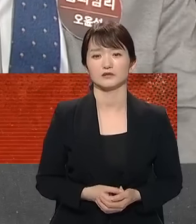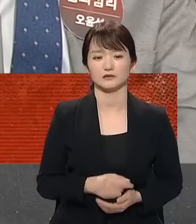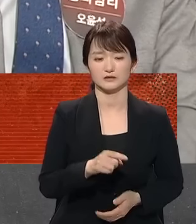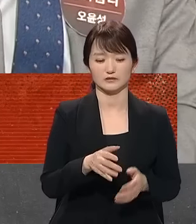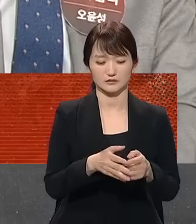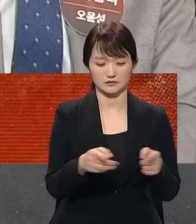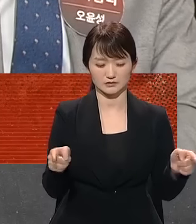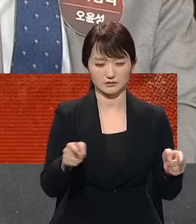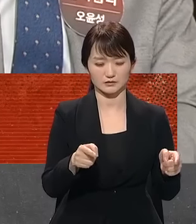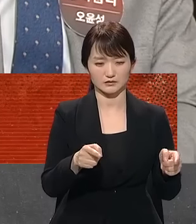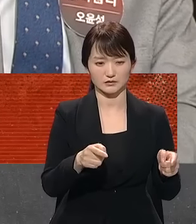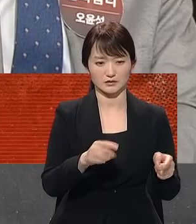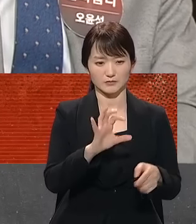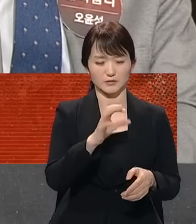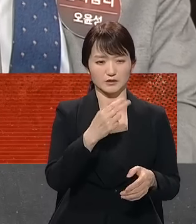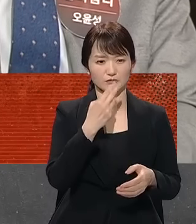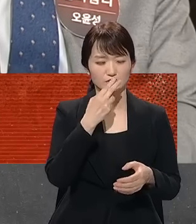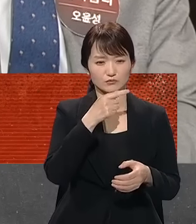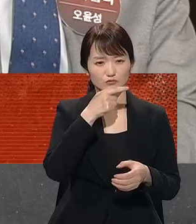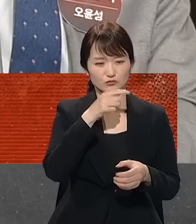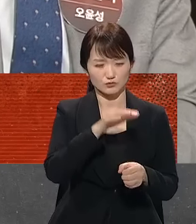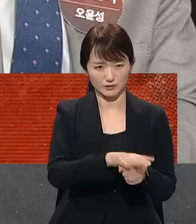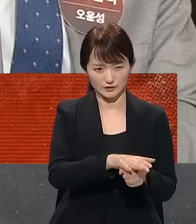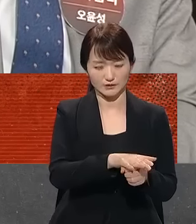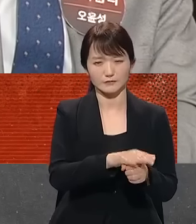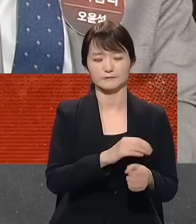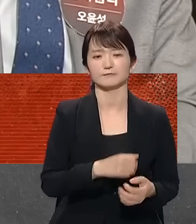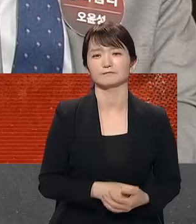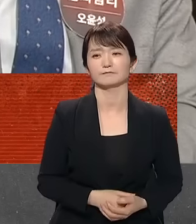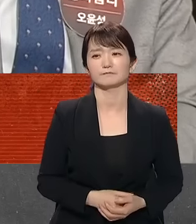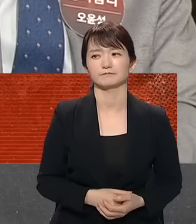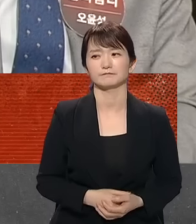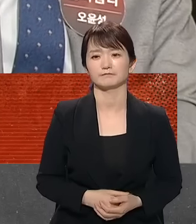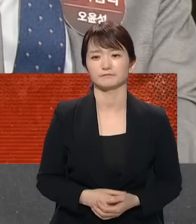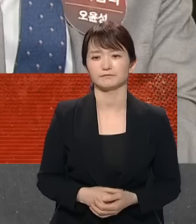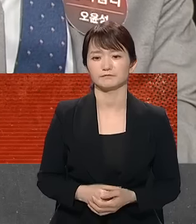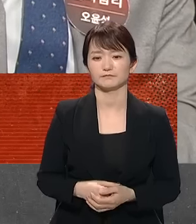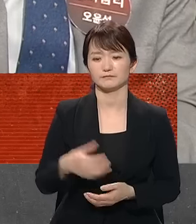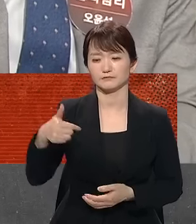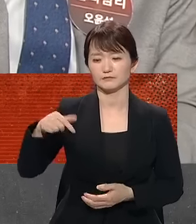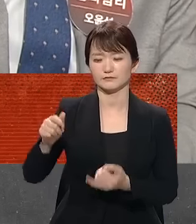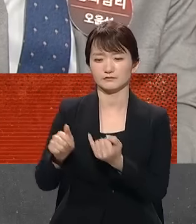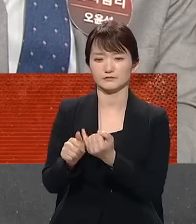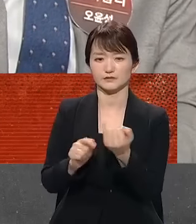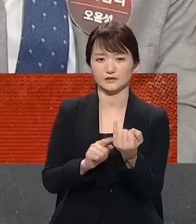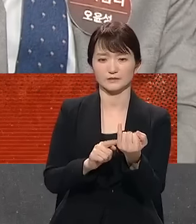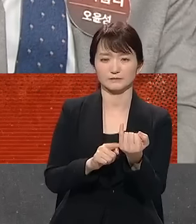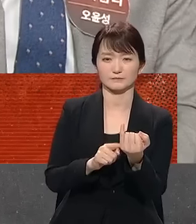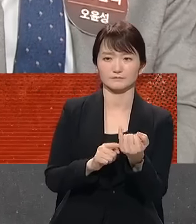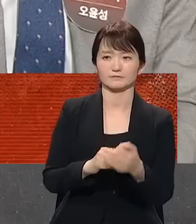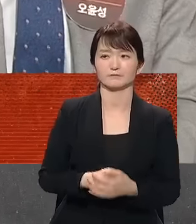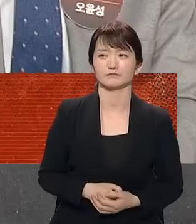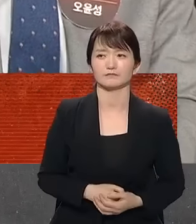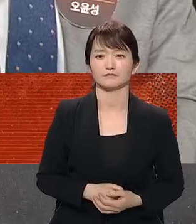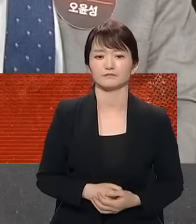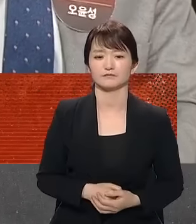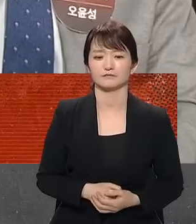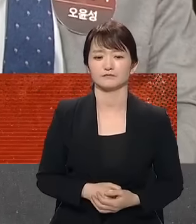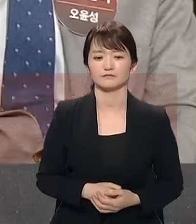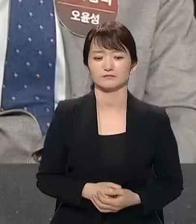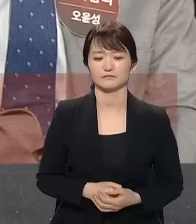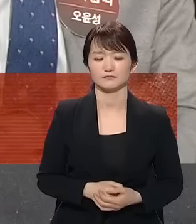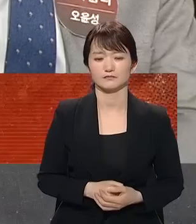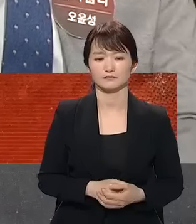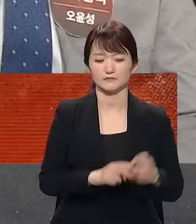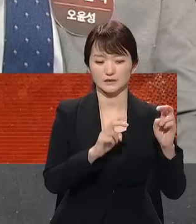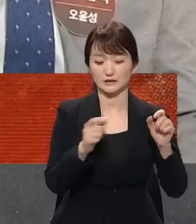하다 보니까 바로 이제 이 그 김 씨의 그 아내가 그런 얘기를 했다는 거죠. 인근 카페에 있는 화장실을